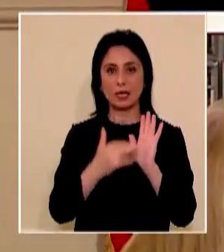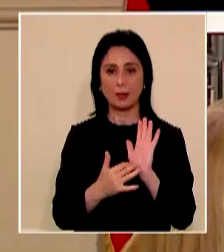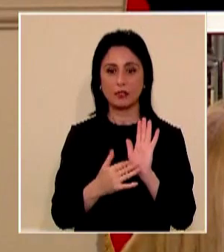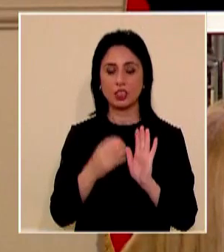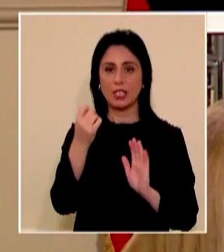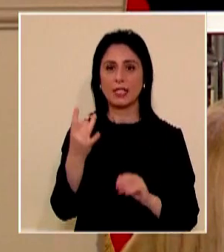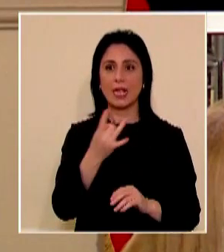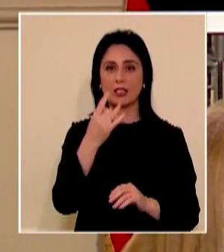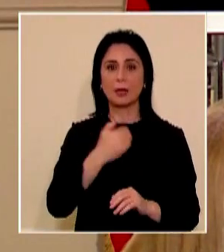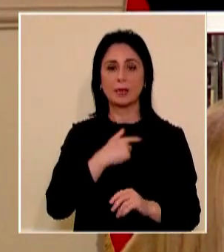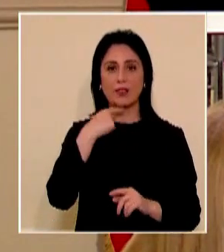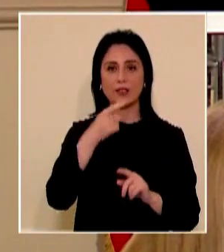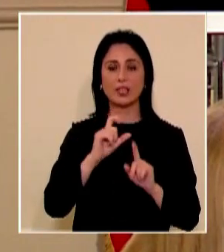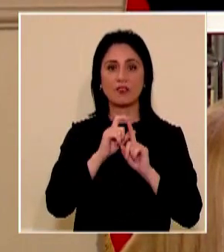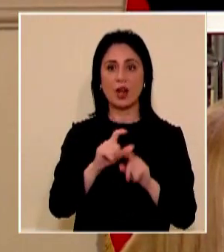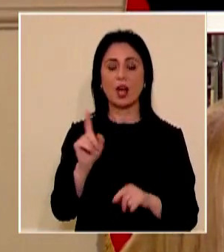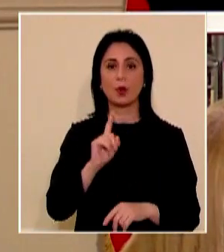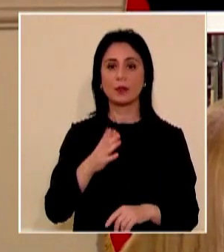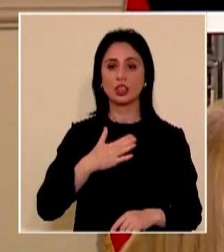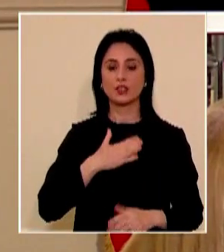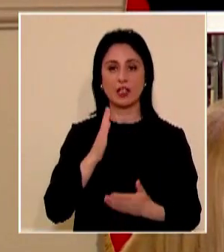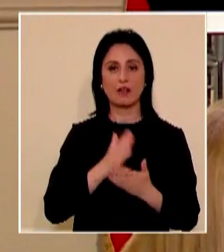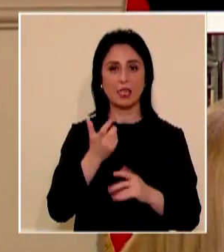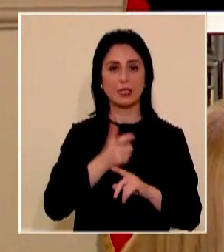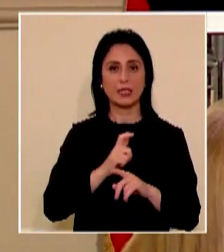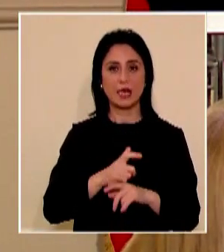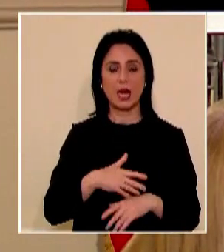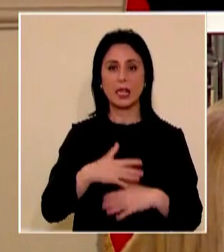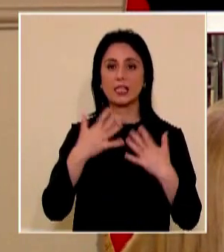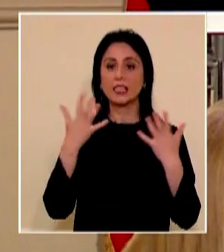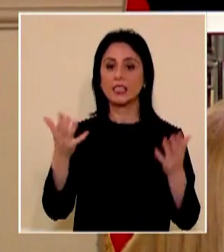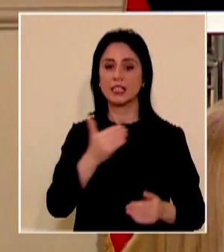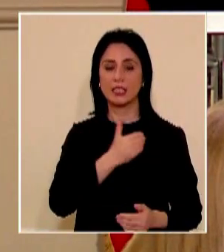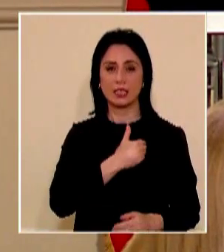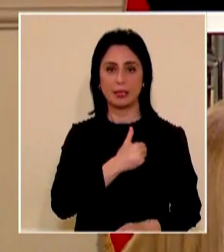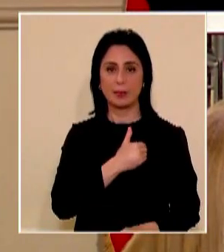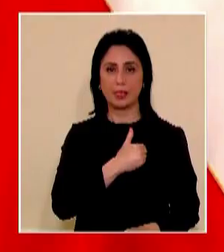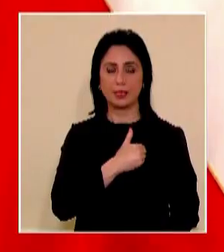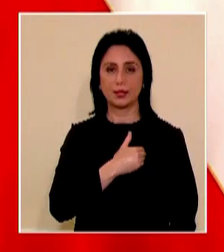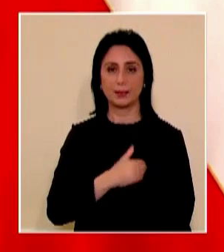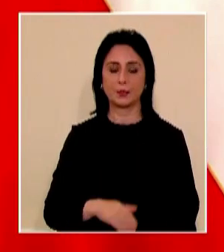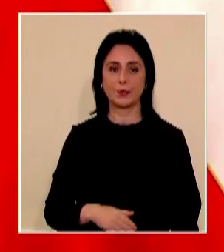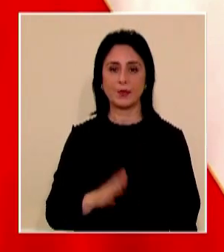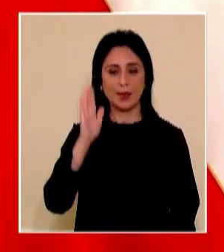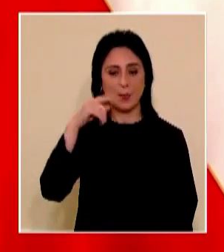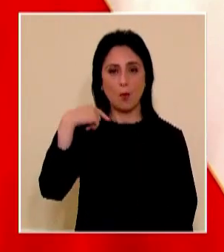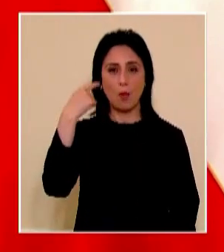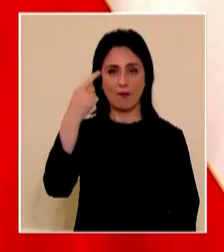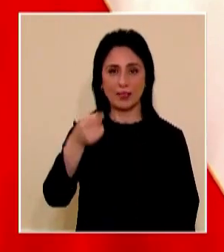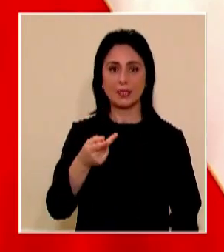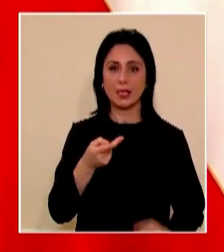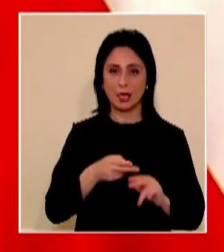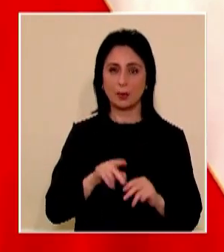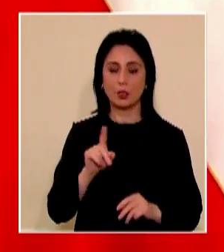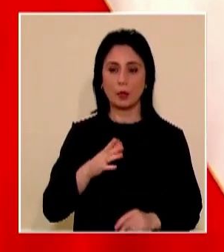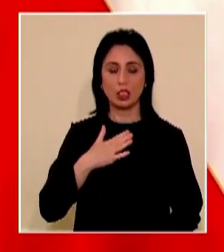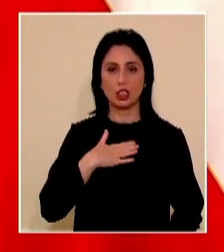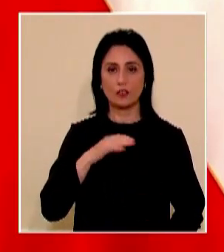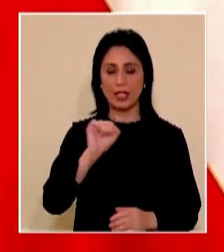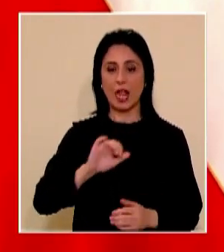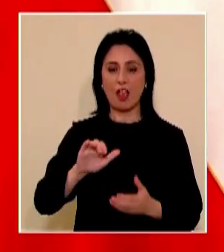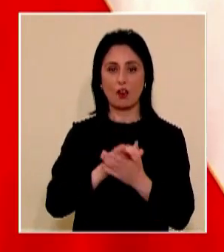w deklaracjach i oświadczeniach. Jeszcze raz chciałabym podkreślić, że mamy dużą nadzieję